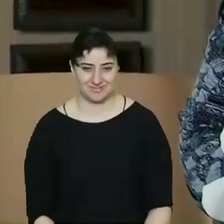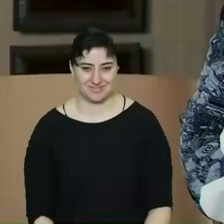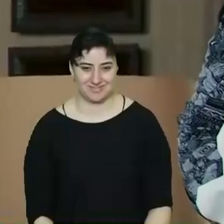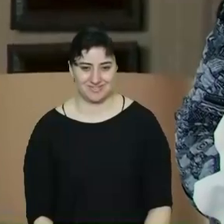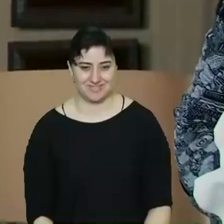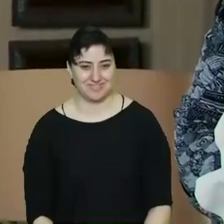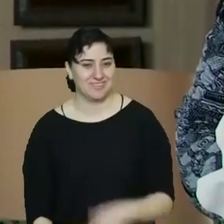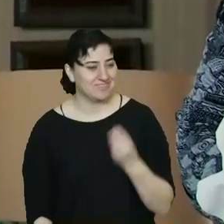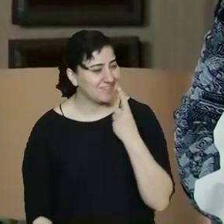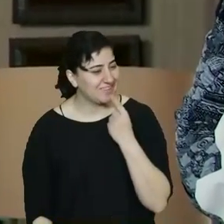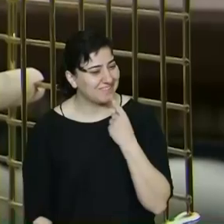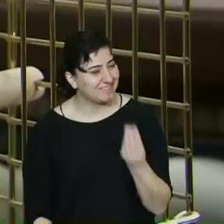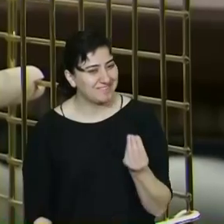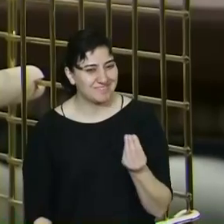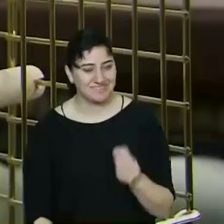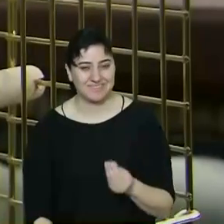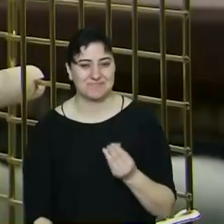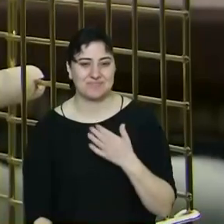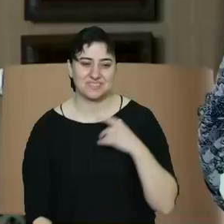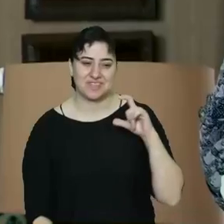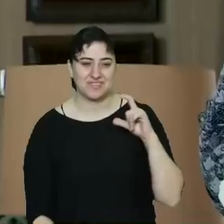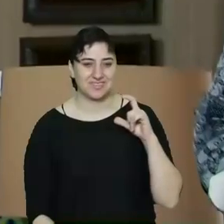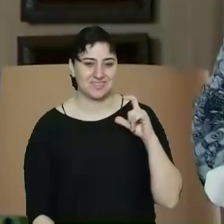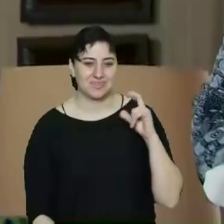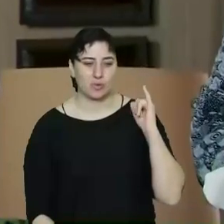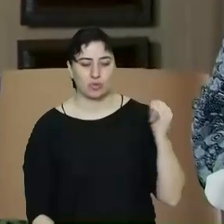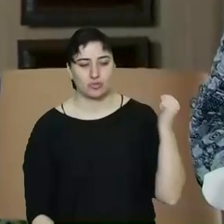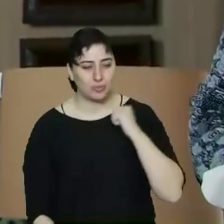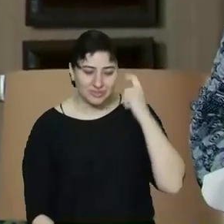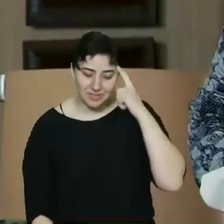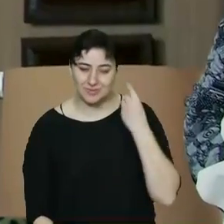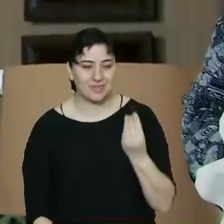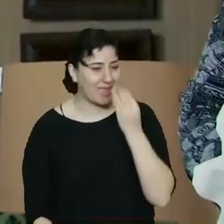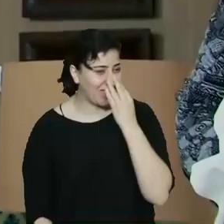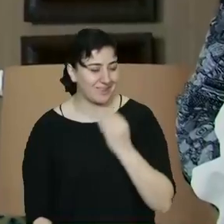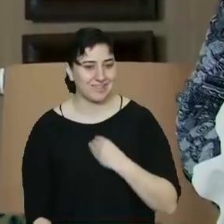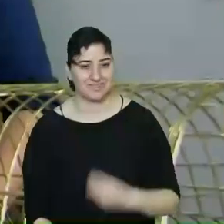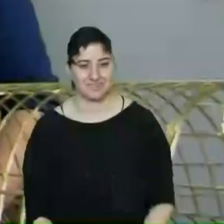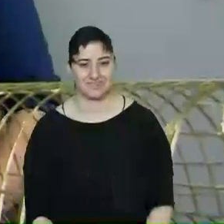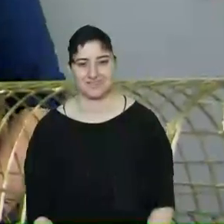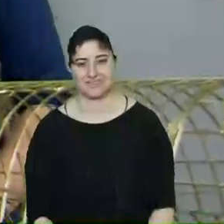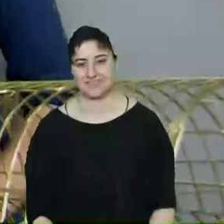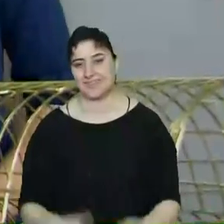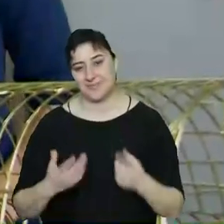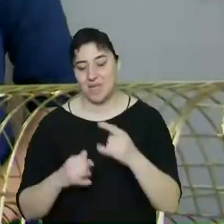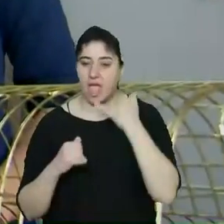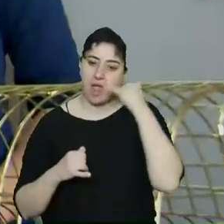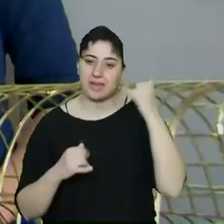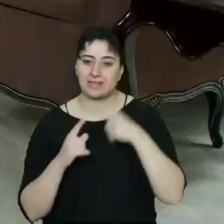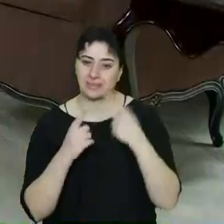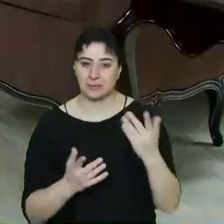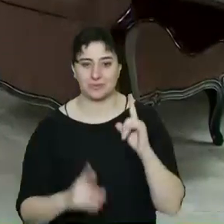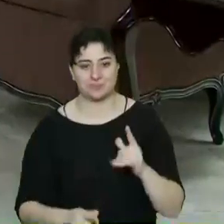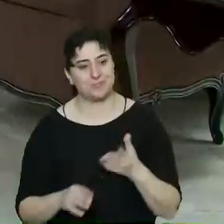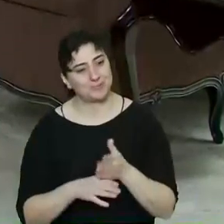Babişko! Hakikaten ya çok sevimli bir şeymiş bu. Ben Cavit bir gıcıklık yapacak zannettim ama çok güzel hediye göndermiş ya. Aç bir teşekkür et bari